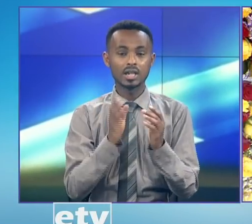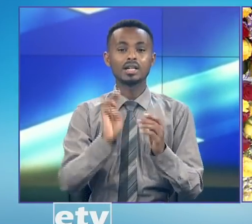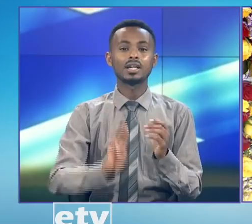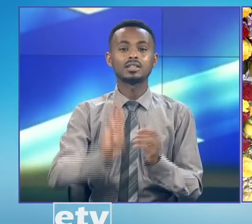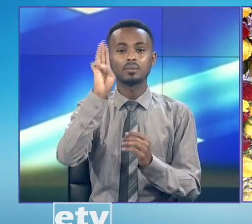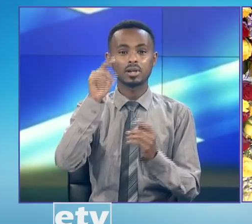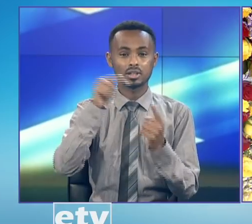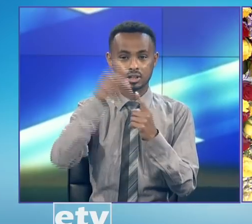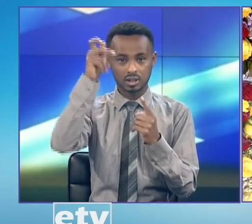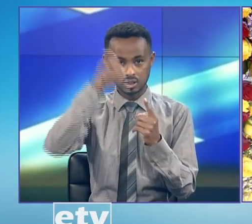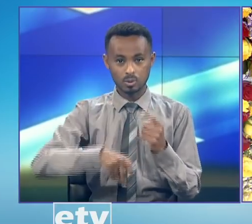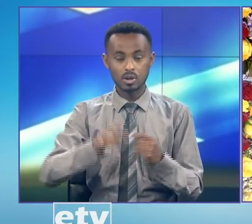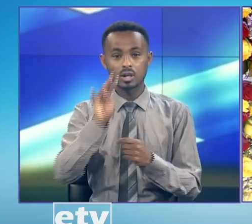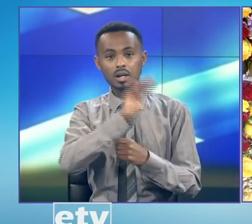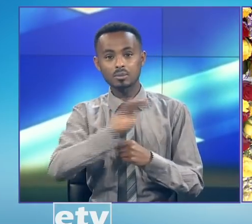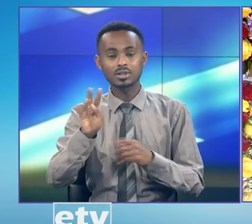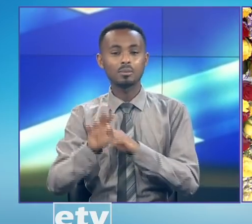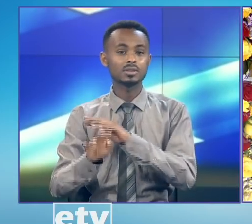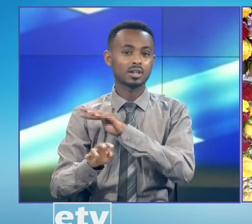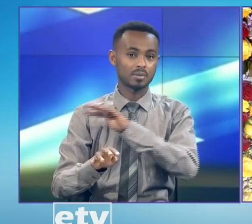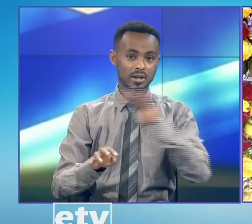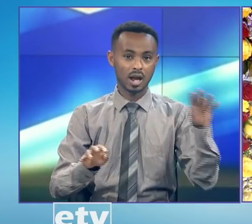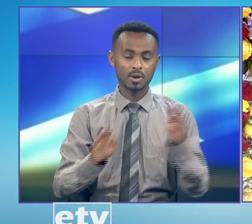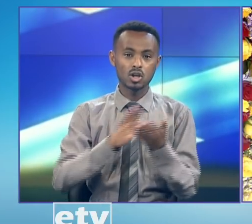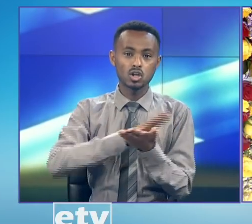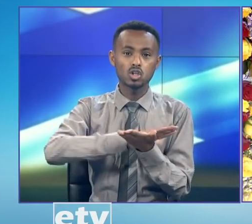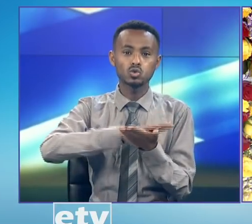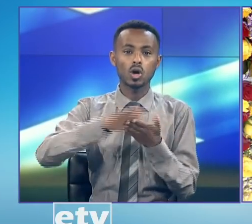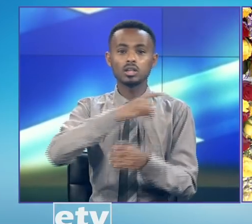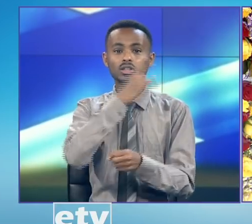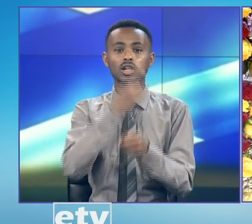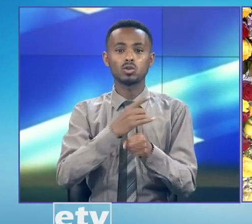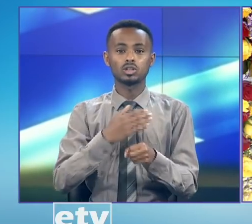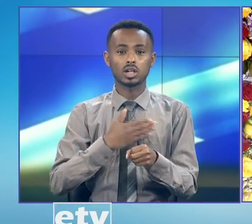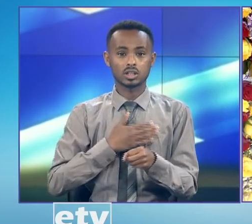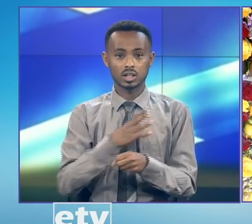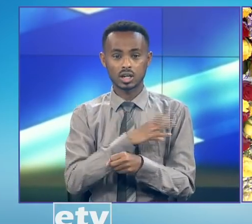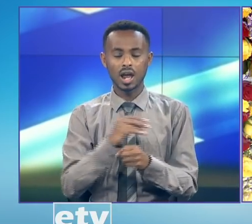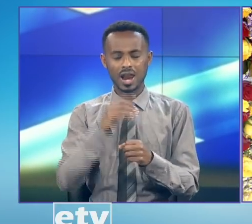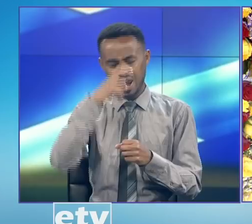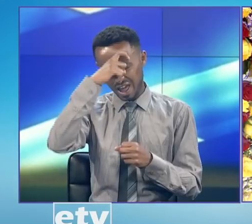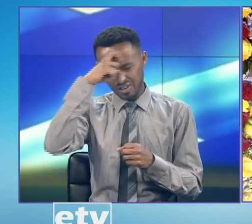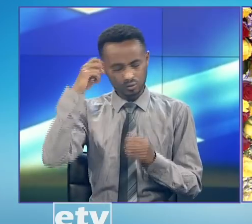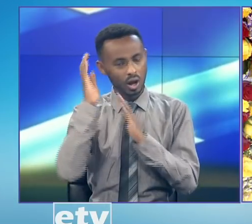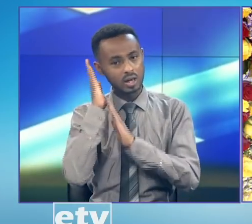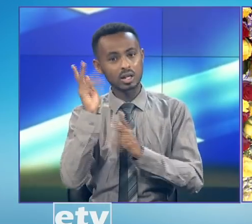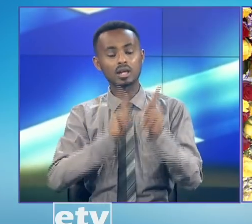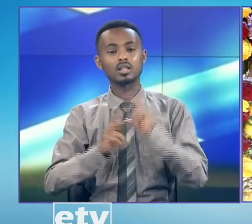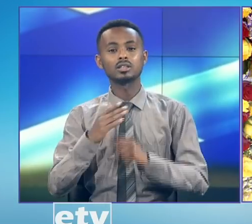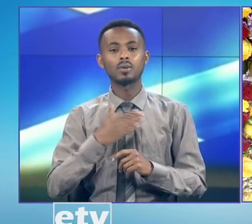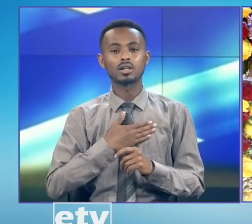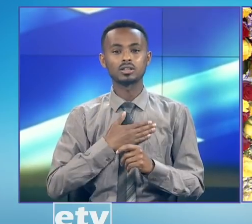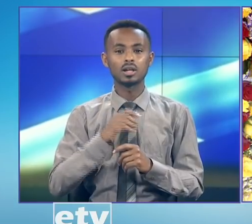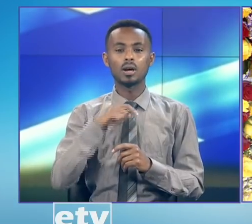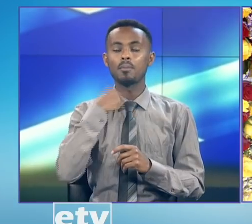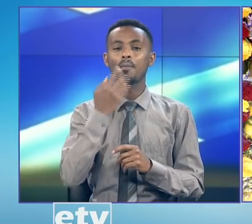እስከ ደቡብ ከምስራቅ እስከ ምዕራብ ንጹሃን ዜጎቻችንና ለፍቶ አደር ህዝባችን